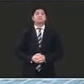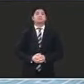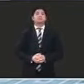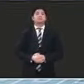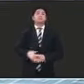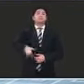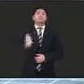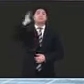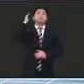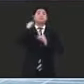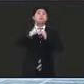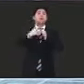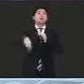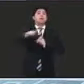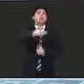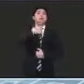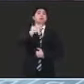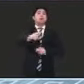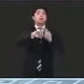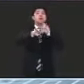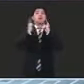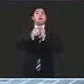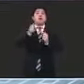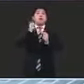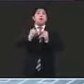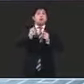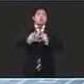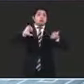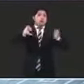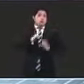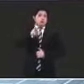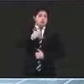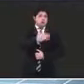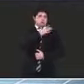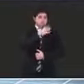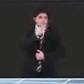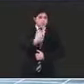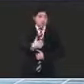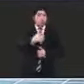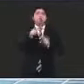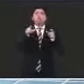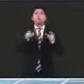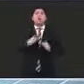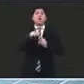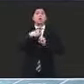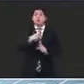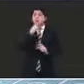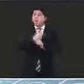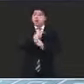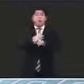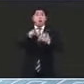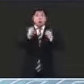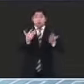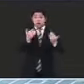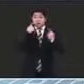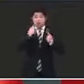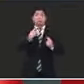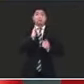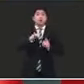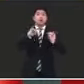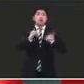Aziz küresel ekonomik krizin ve güvenlik tehditlerinin giderek arttığı bir dönemden